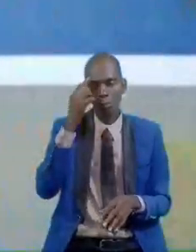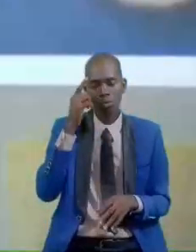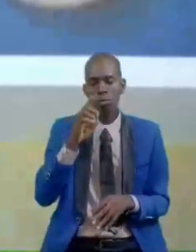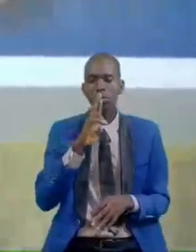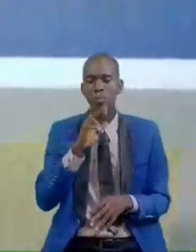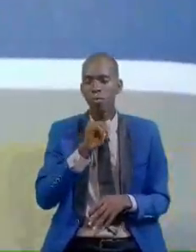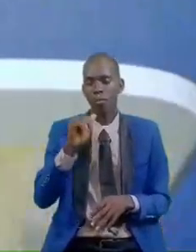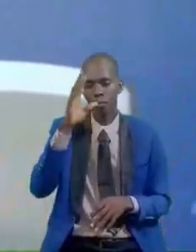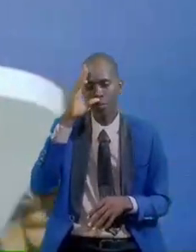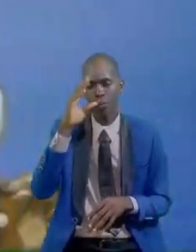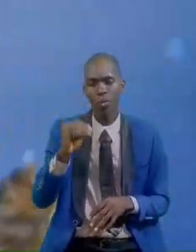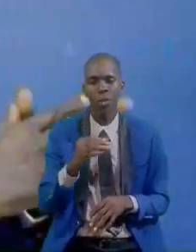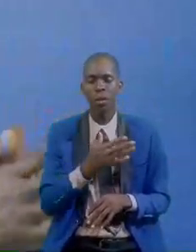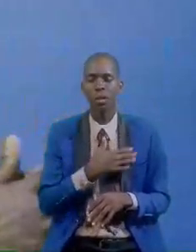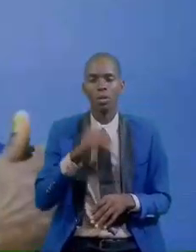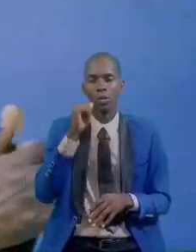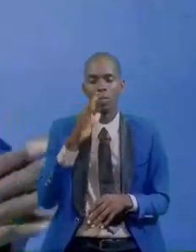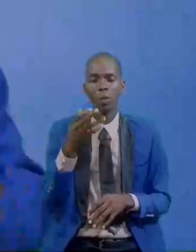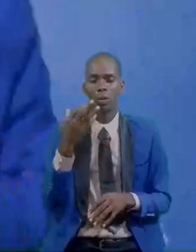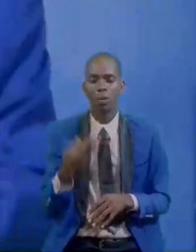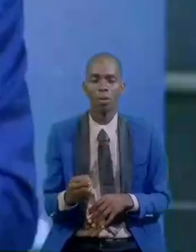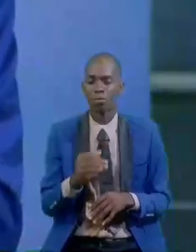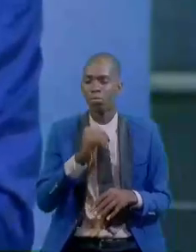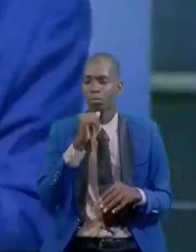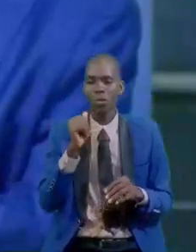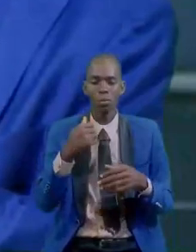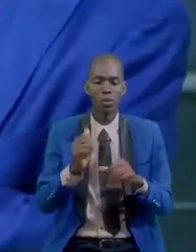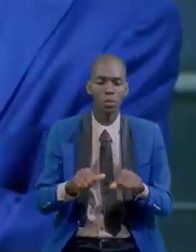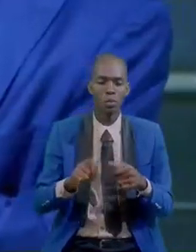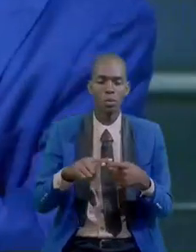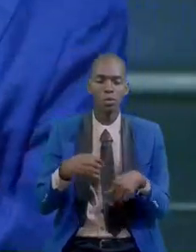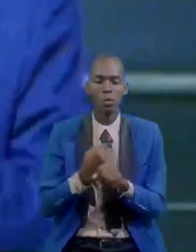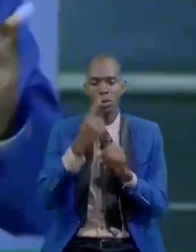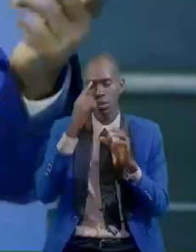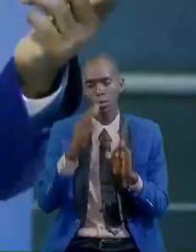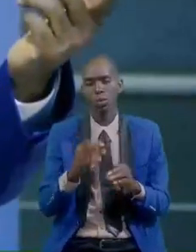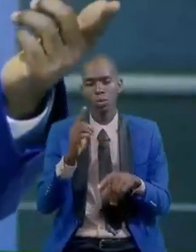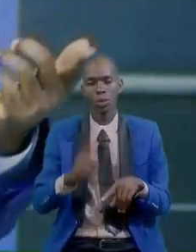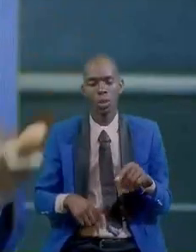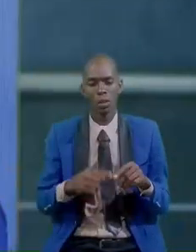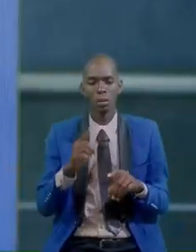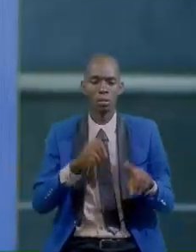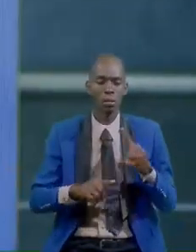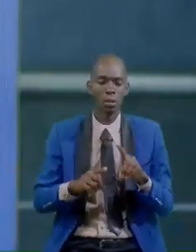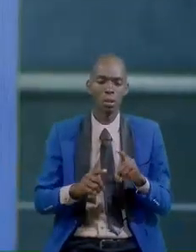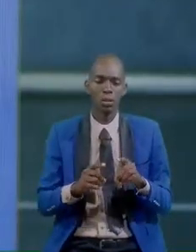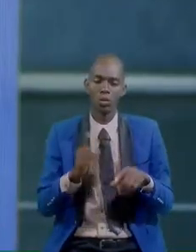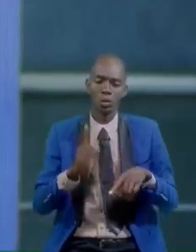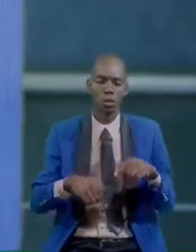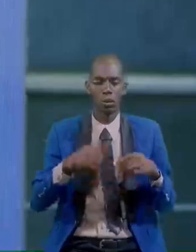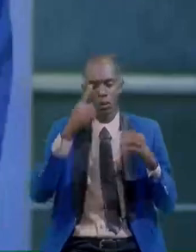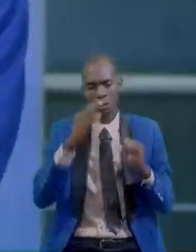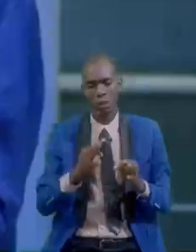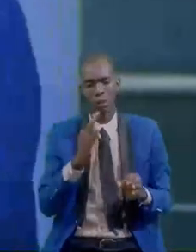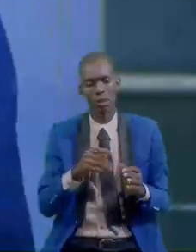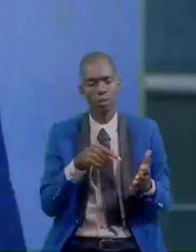êtes un homme, une femme d'indécision. Vous ne pouvez pas dire voici le chemin à suivre ou bien voici le chemin